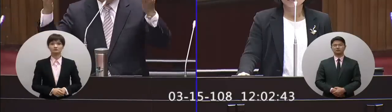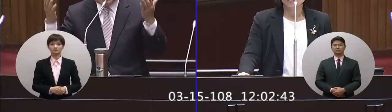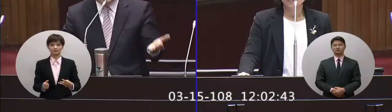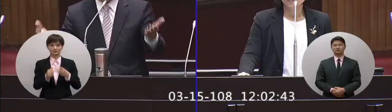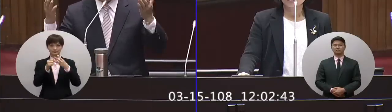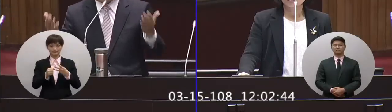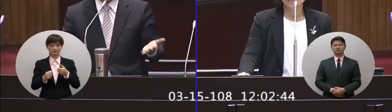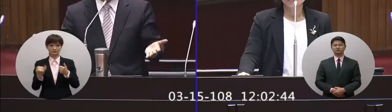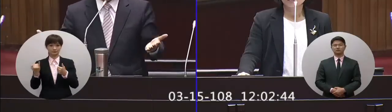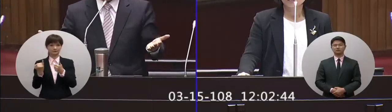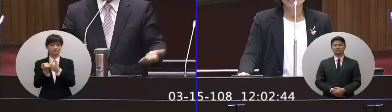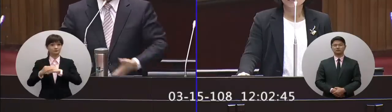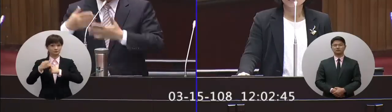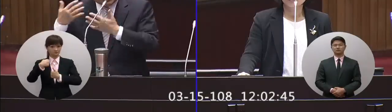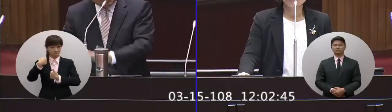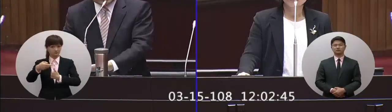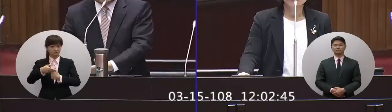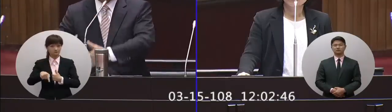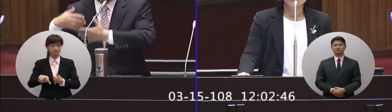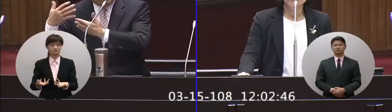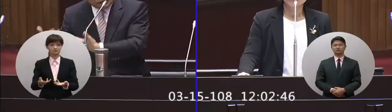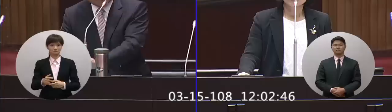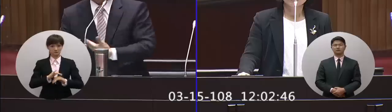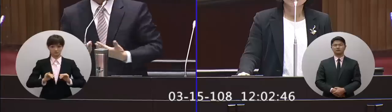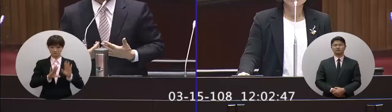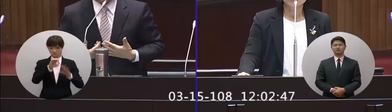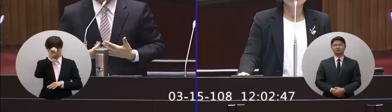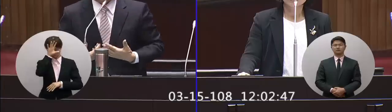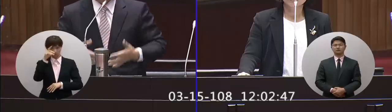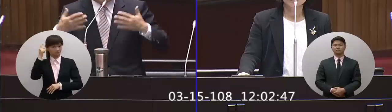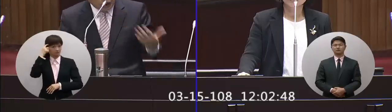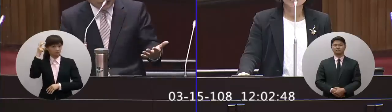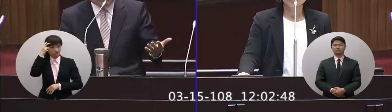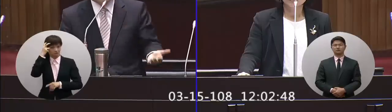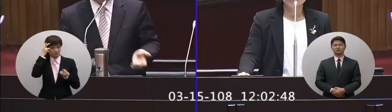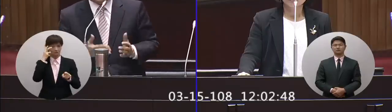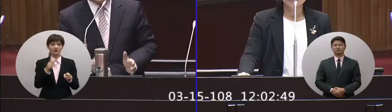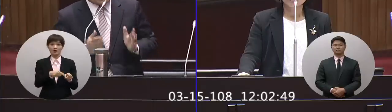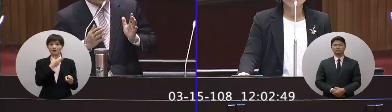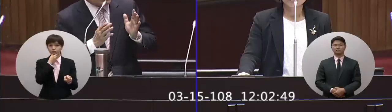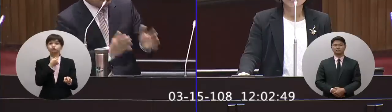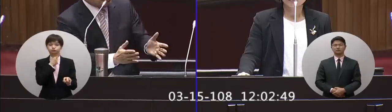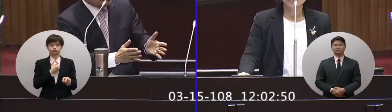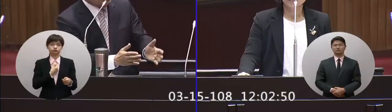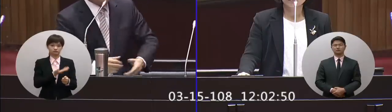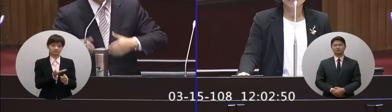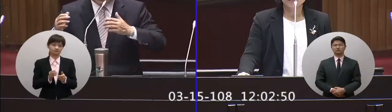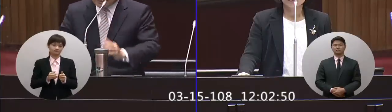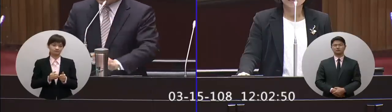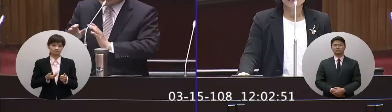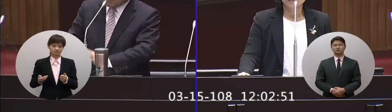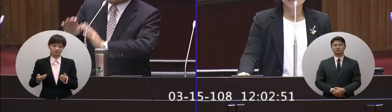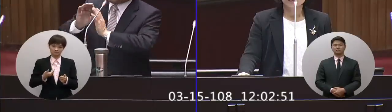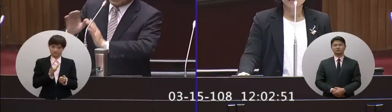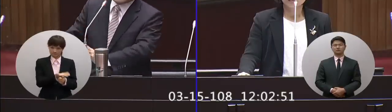看民进党始终坚持幸福的人能够追求幸福，所以民进党是进步的，